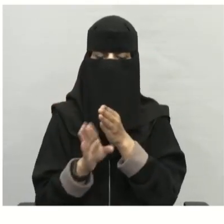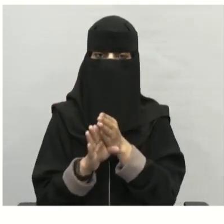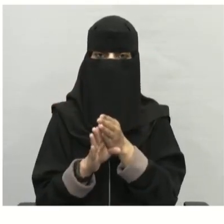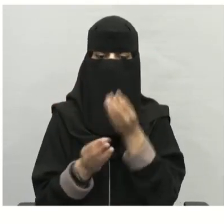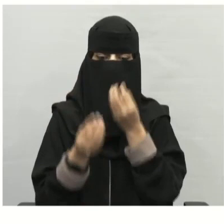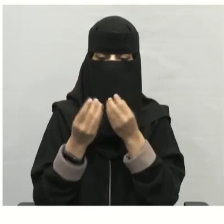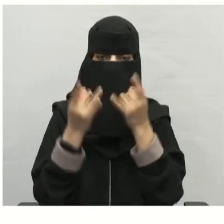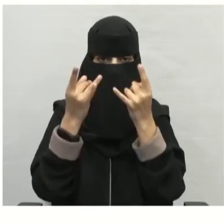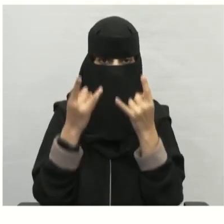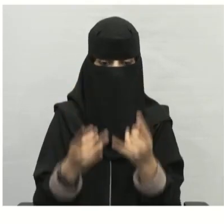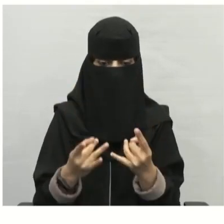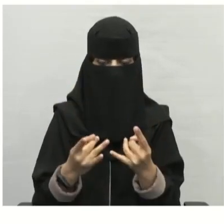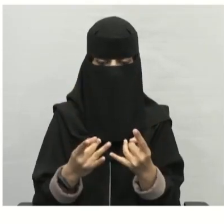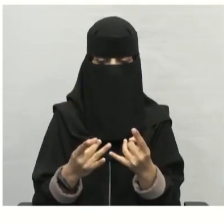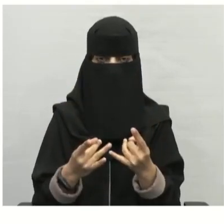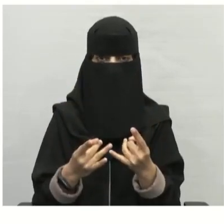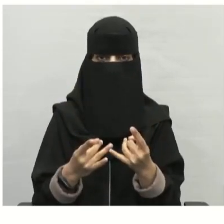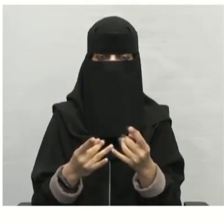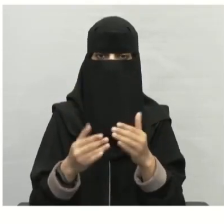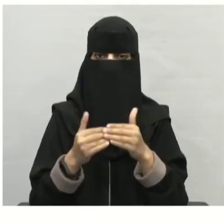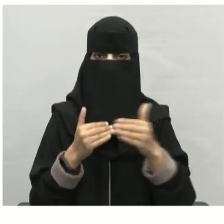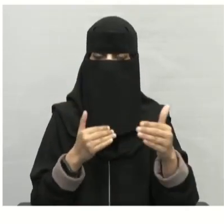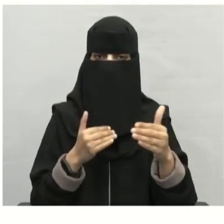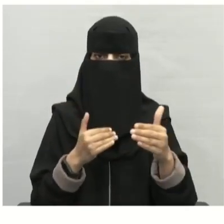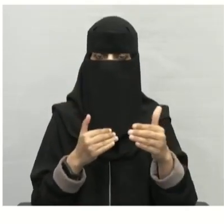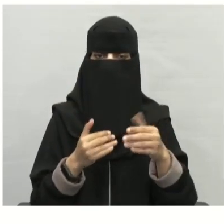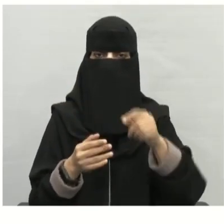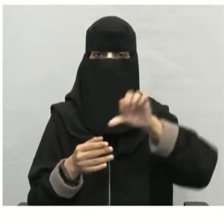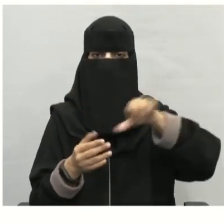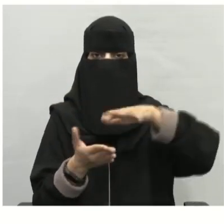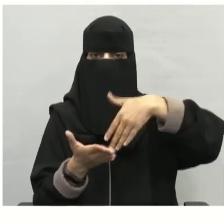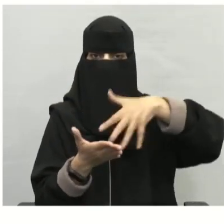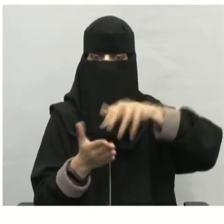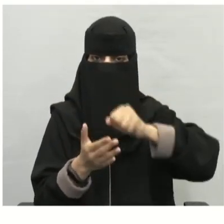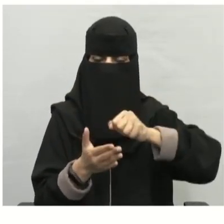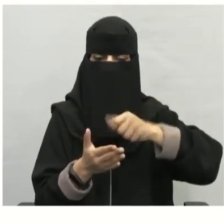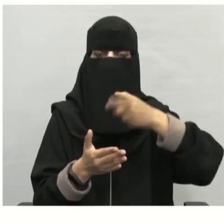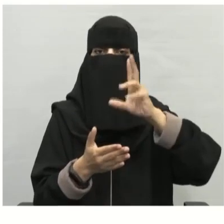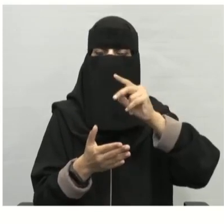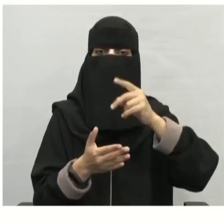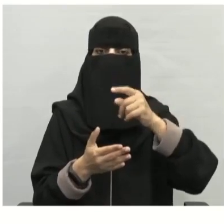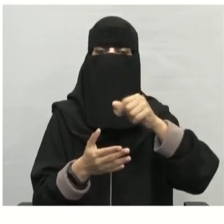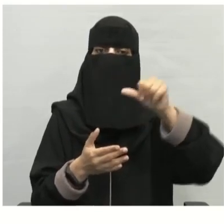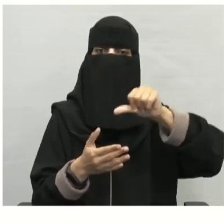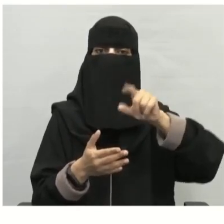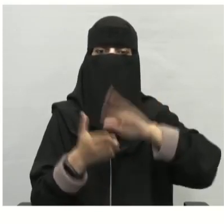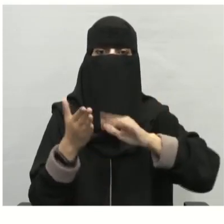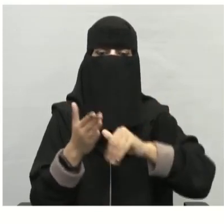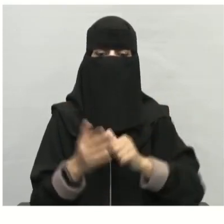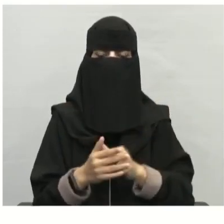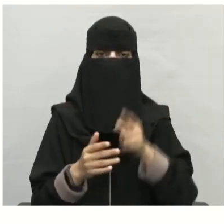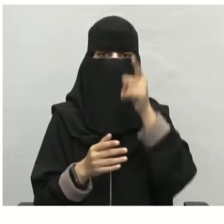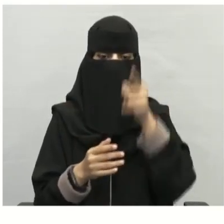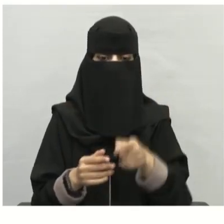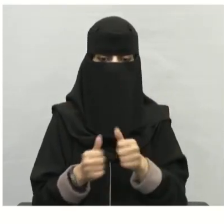طرق الطهي الصحيه المبتعده عن التحمير واستخدام الدهون الضاره كان